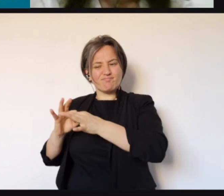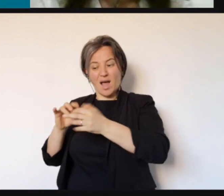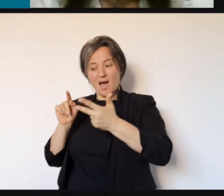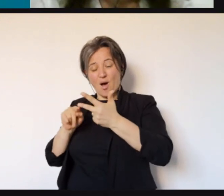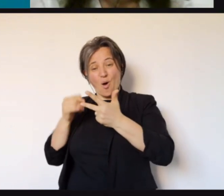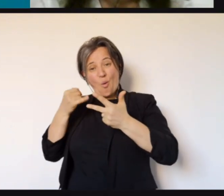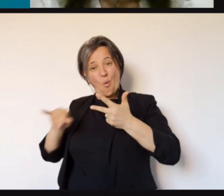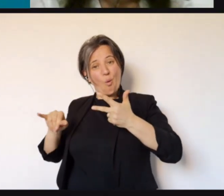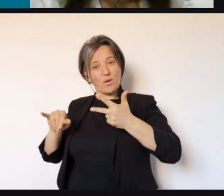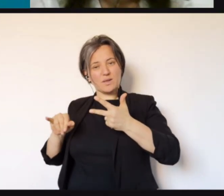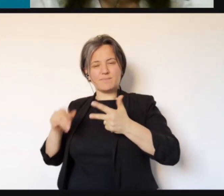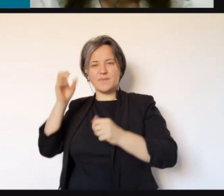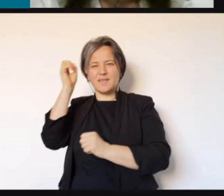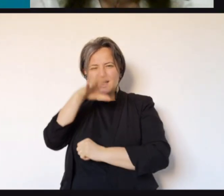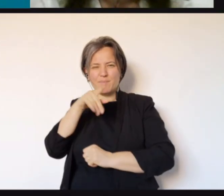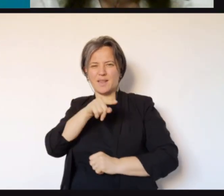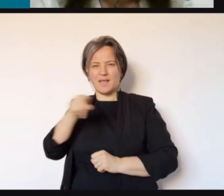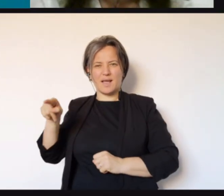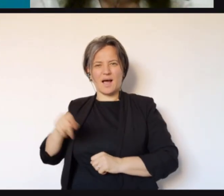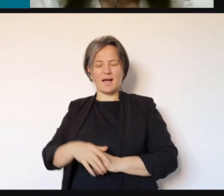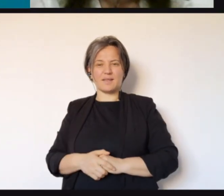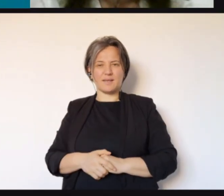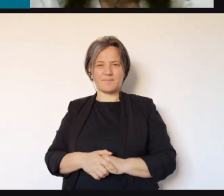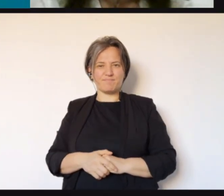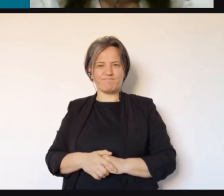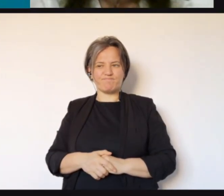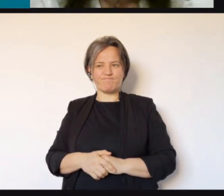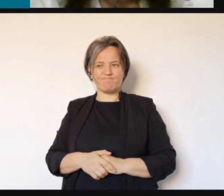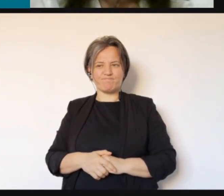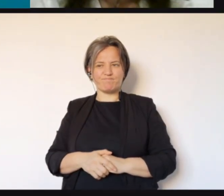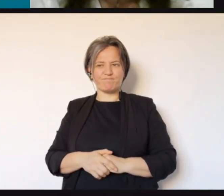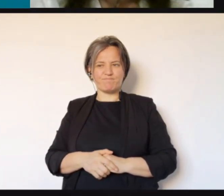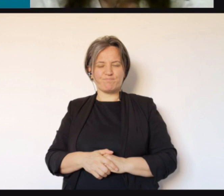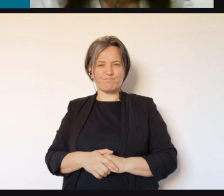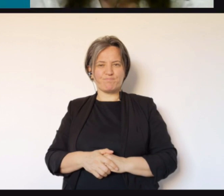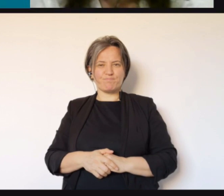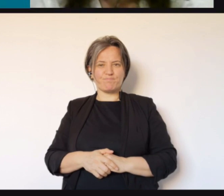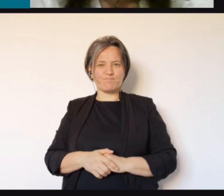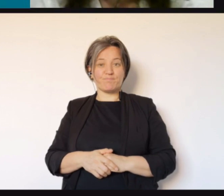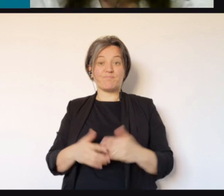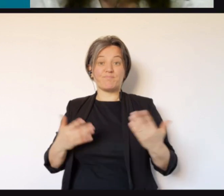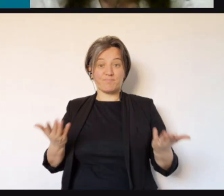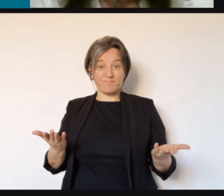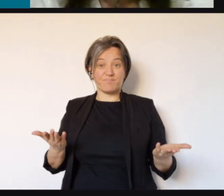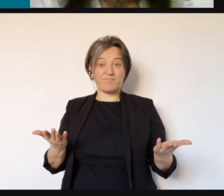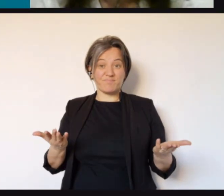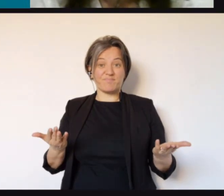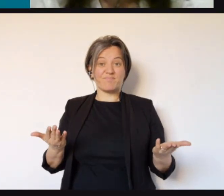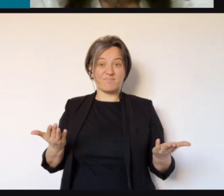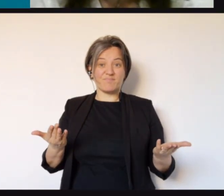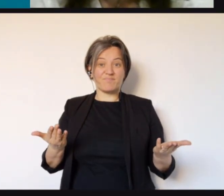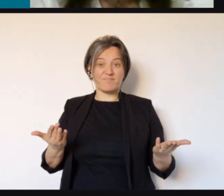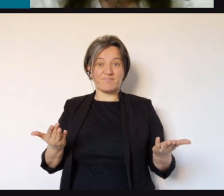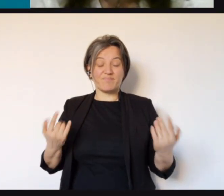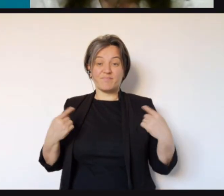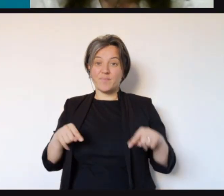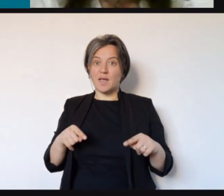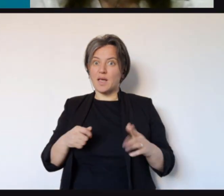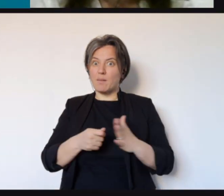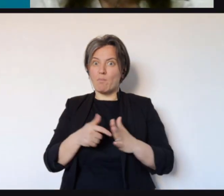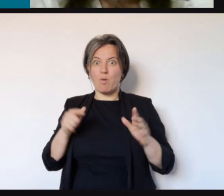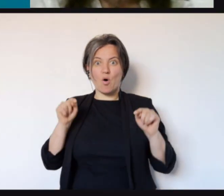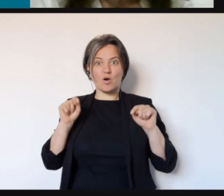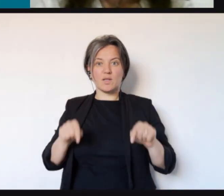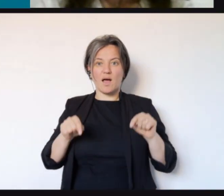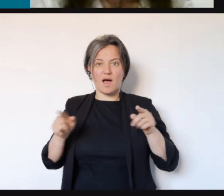siamo un po' dimenticati, e in questo caso è